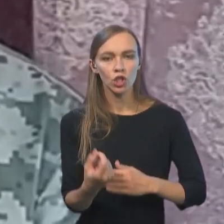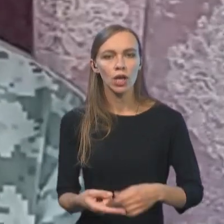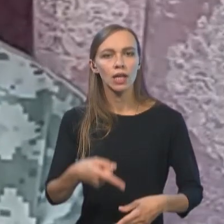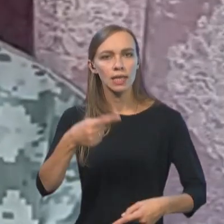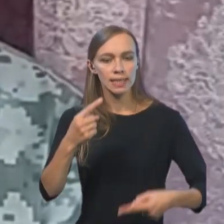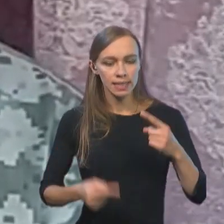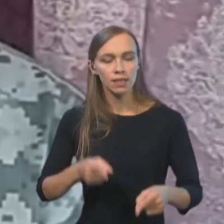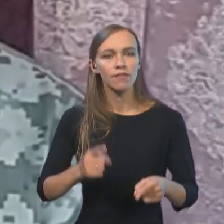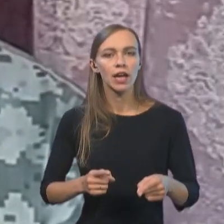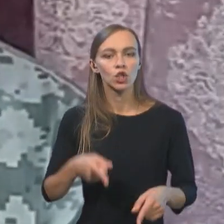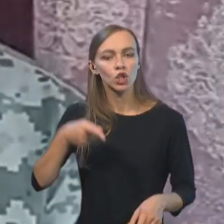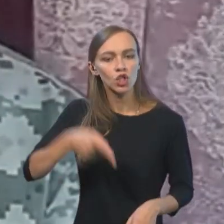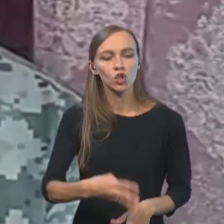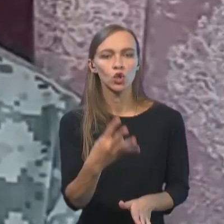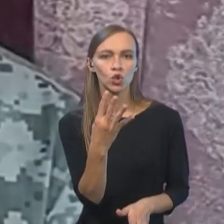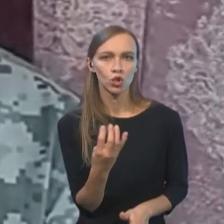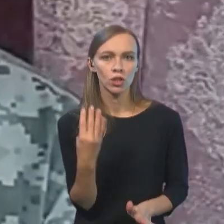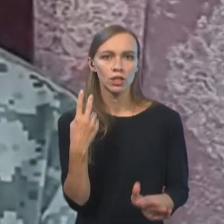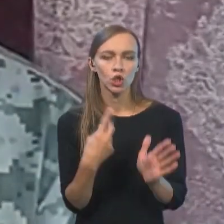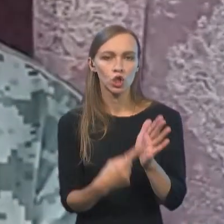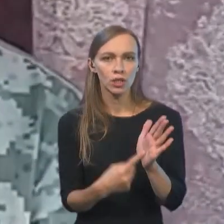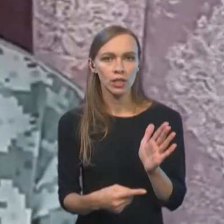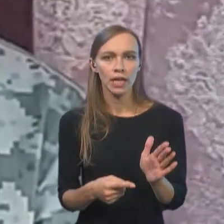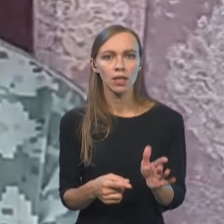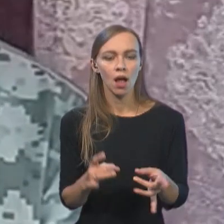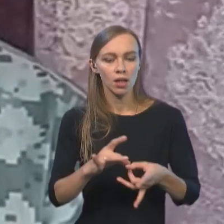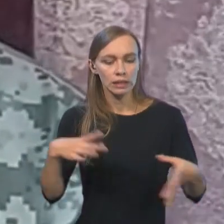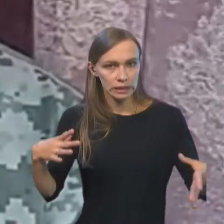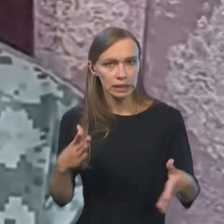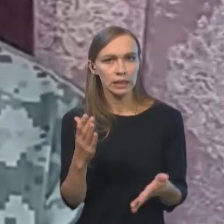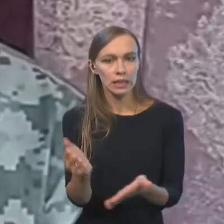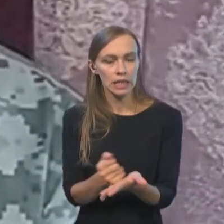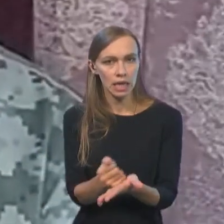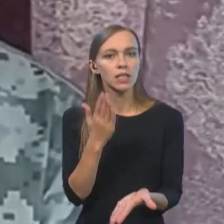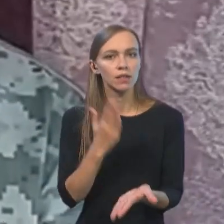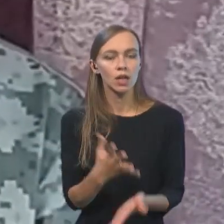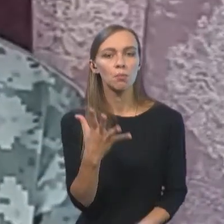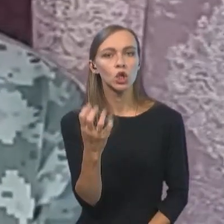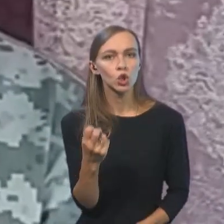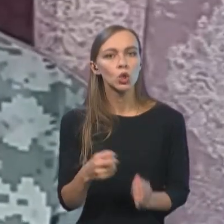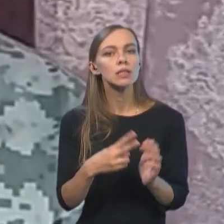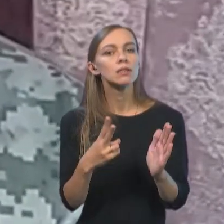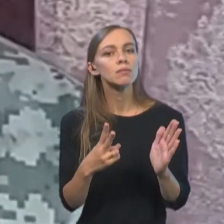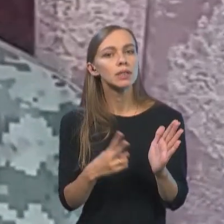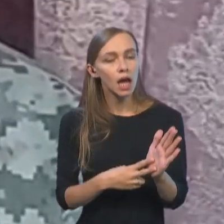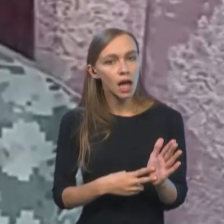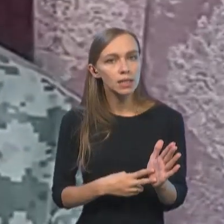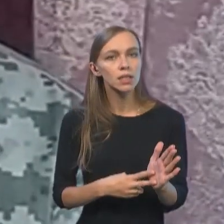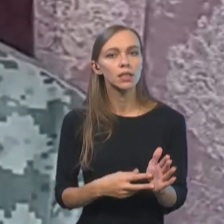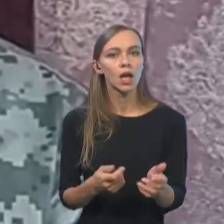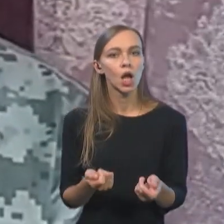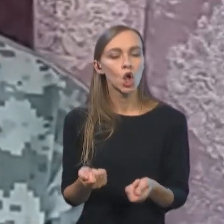1450 штатних стратегічних боєзарядів у них є і 517 носіїв. А скажімо, у